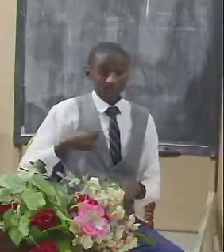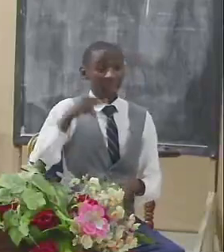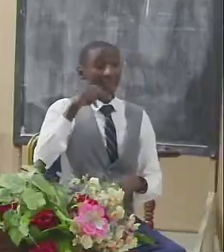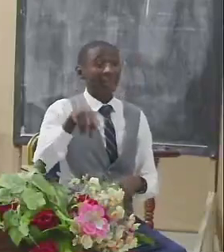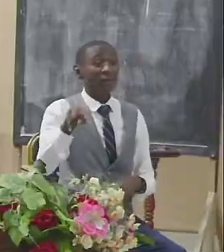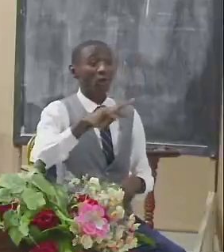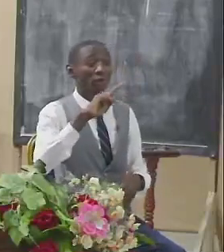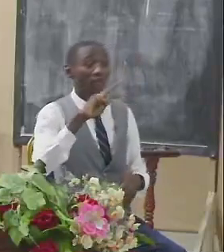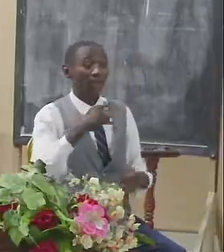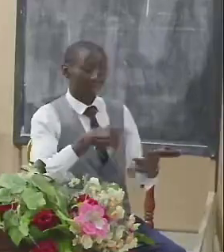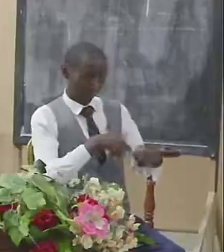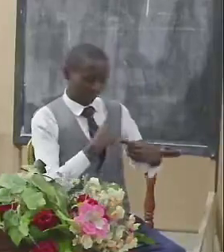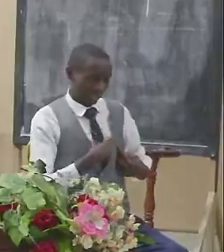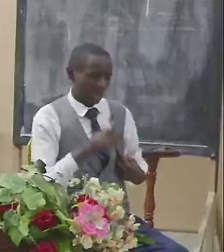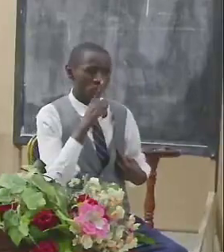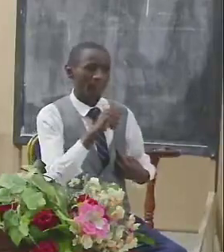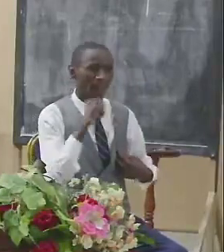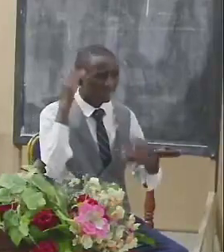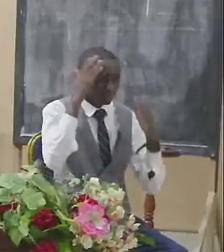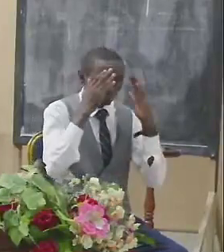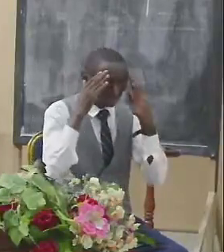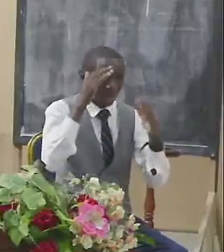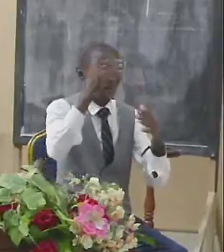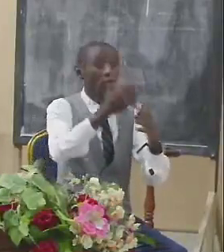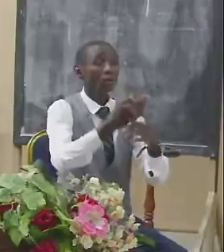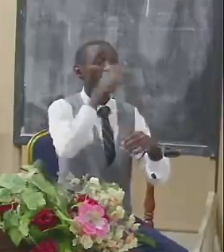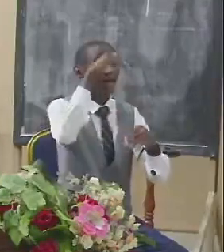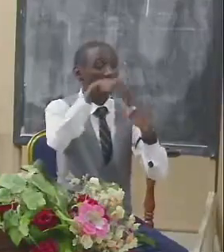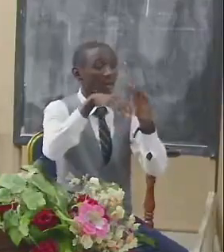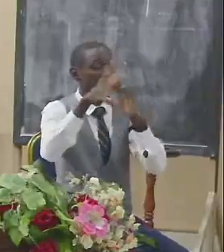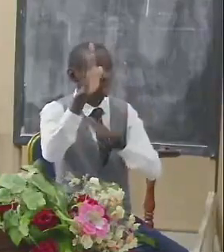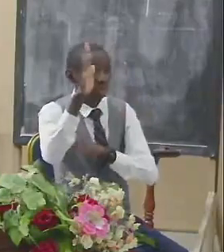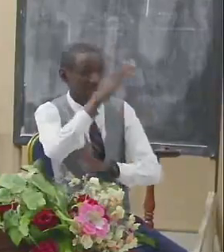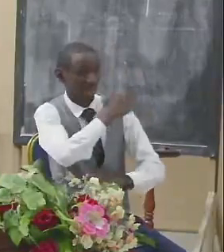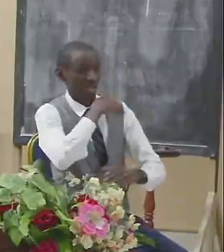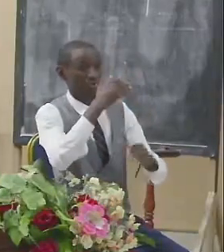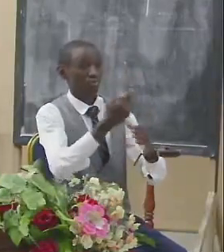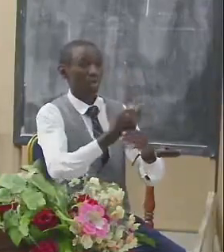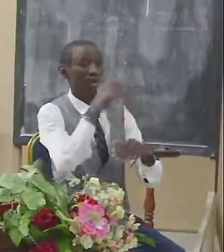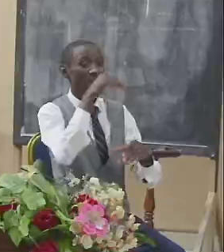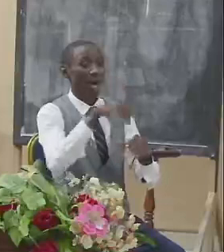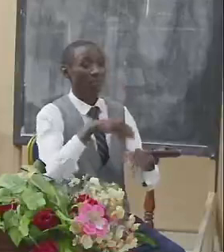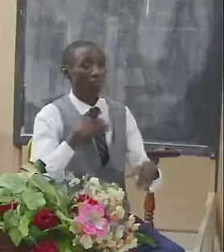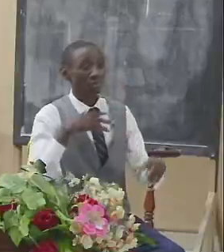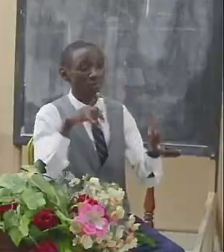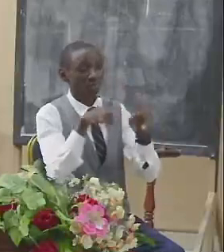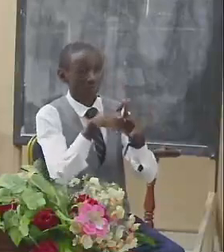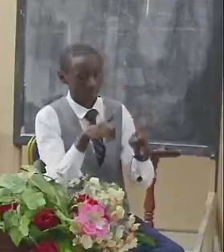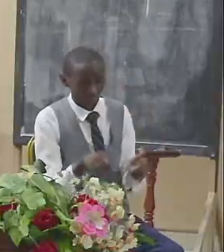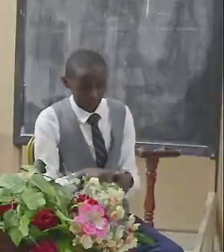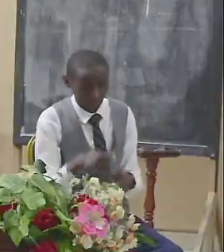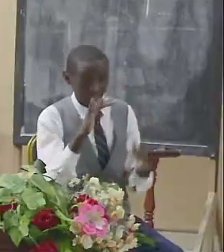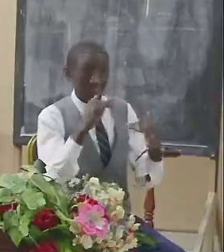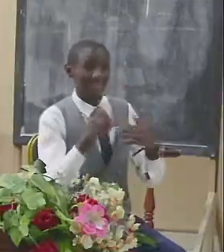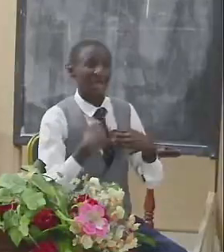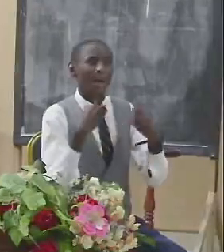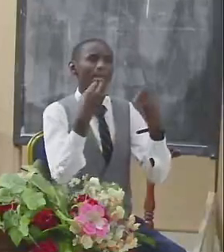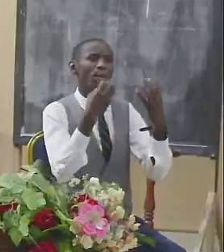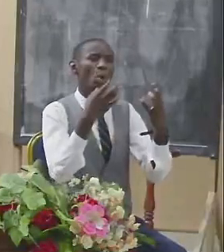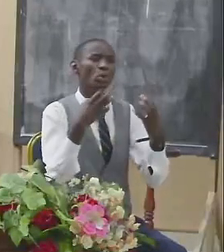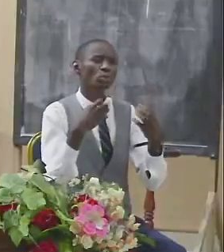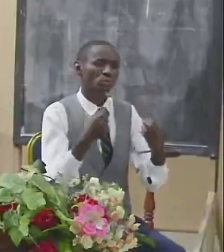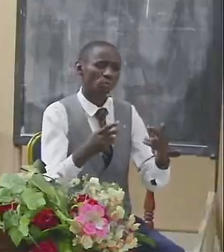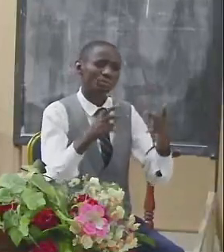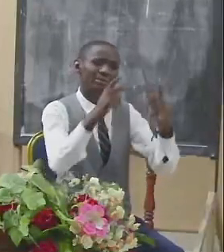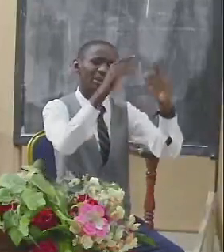cœur ne se trouble point. Usifadhaike mioyoni mwenu. Croyez en Dieu. Munaamini. Croyez en moi. Niamini nami vile vile. Il y a plaisir de